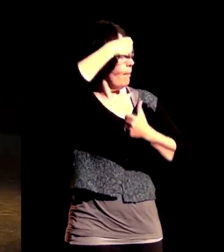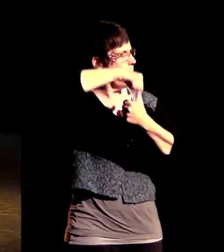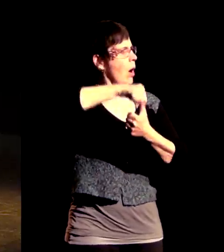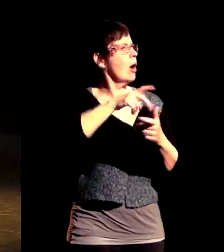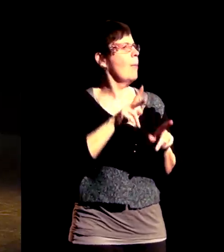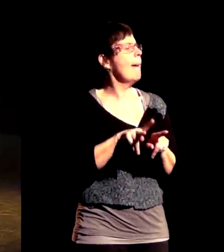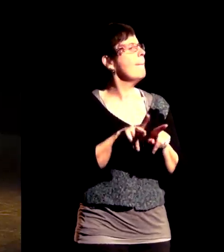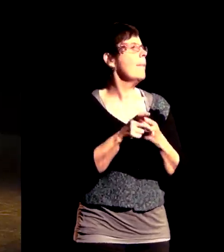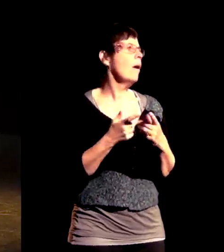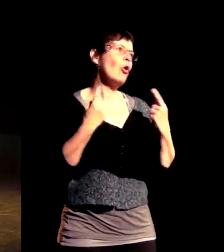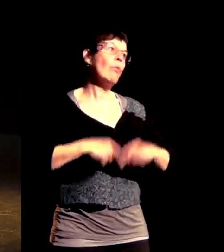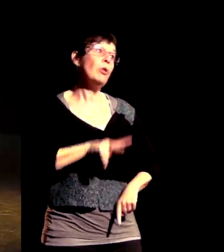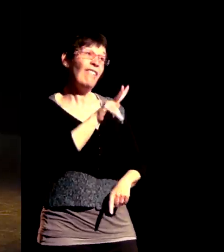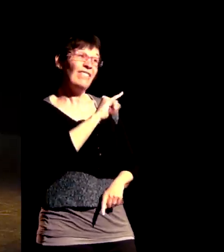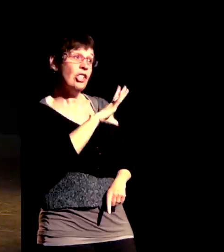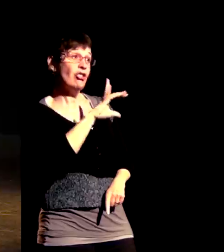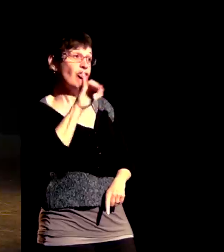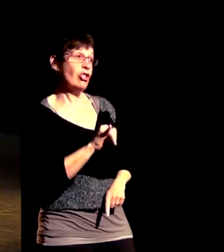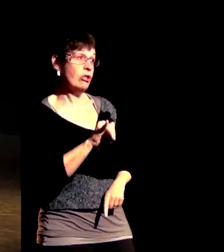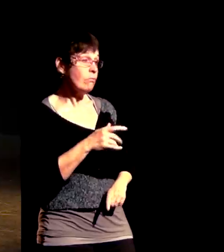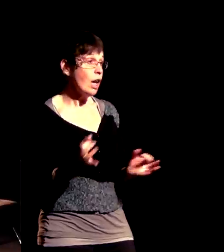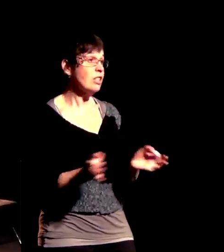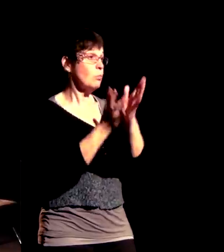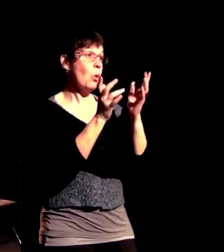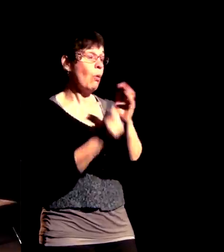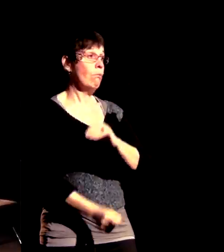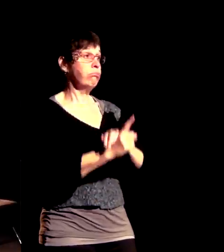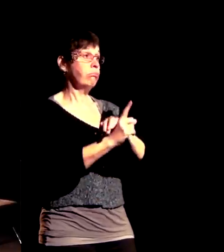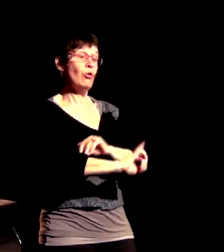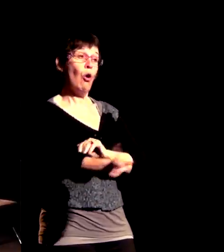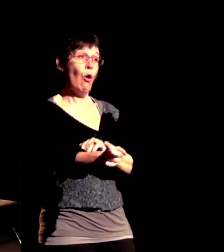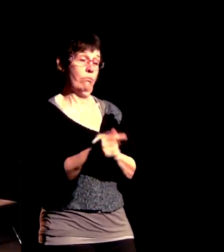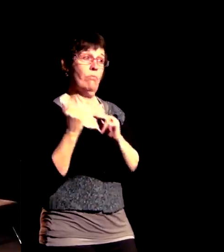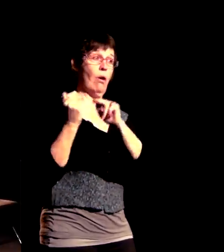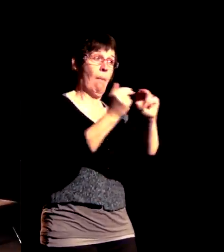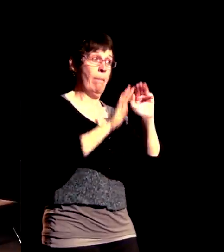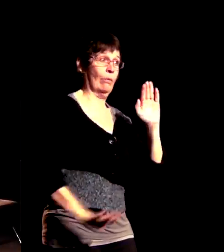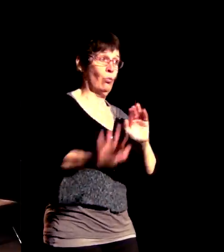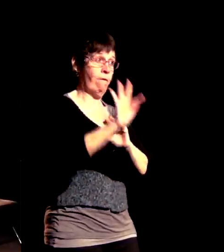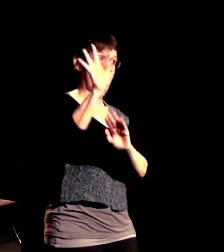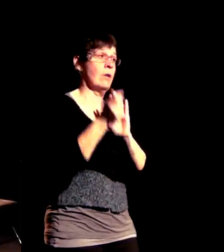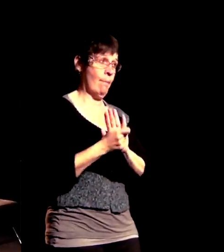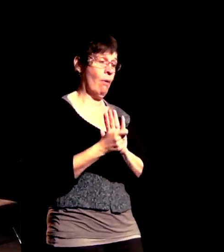n'était pas l'exception, c'était la norme en France, enfin, plutôt que de traiter vraiment ça, ce qu'il fait, c'est que,